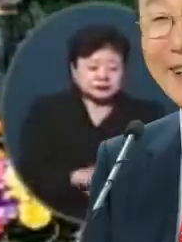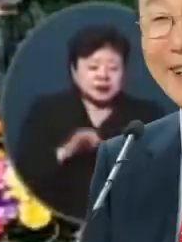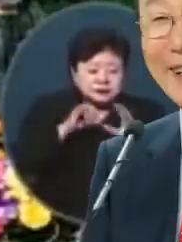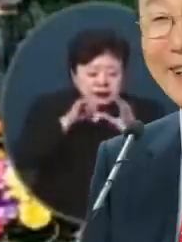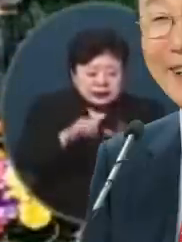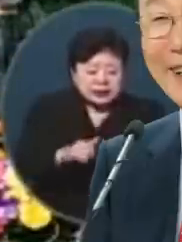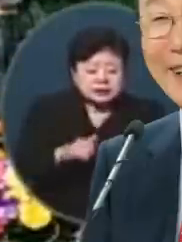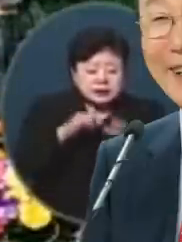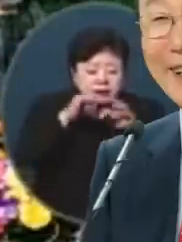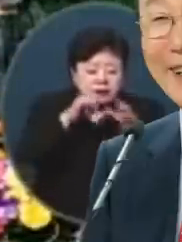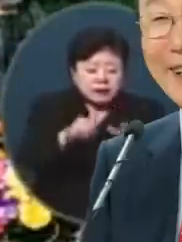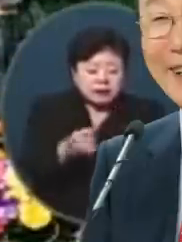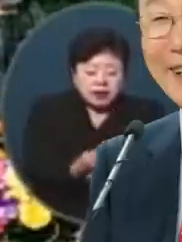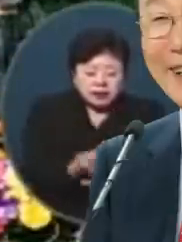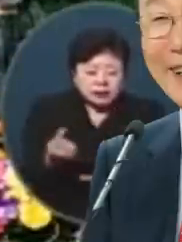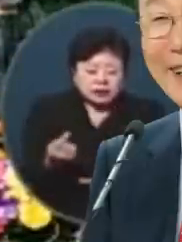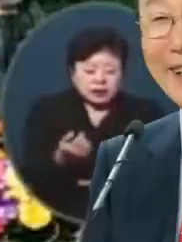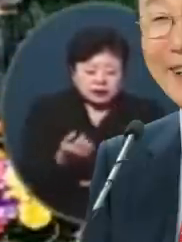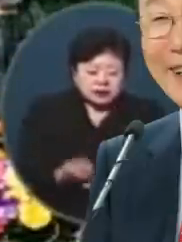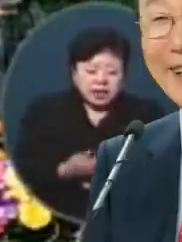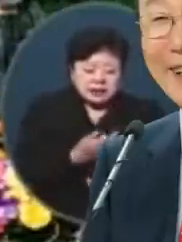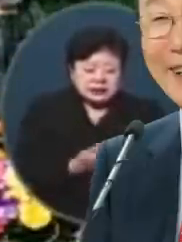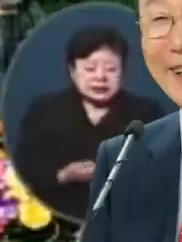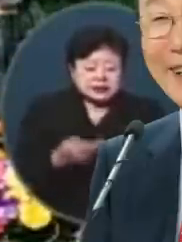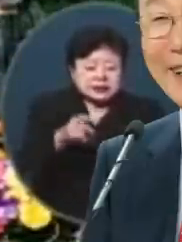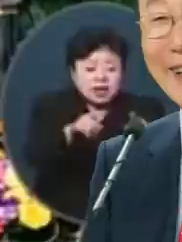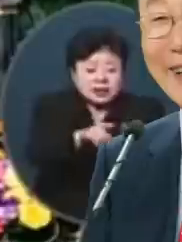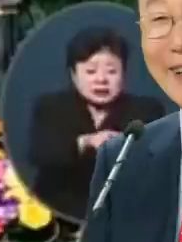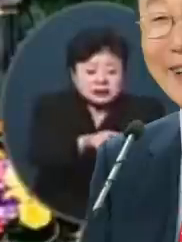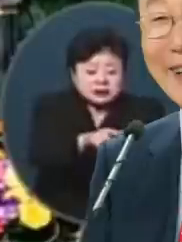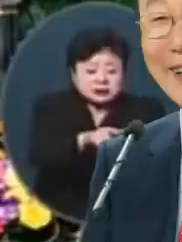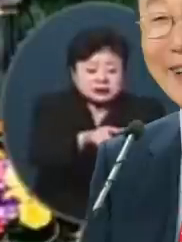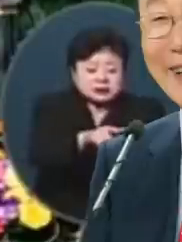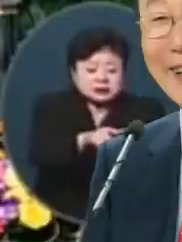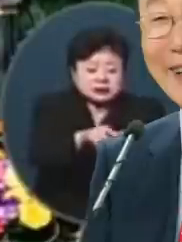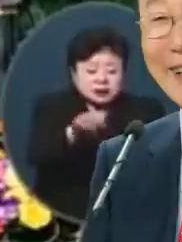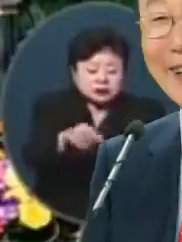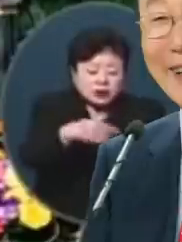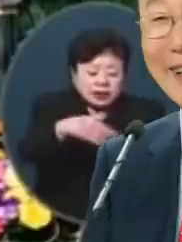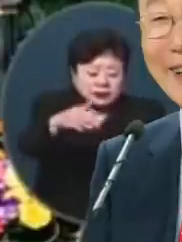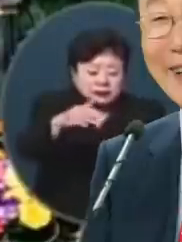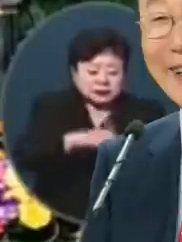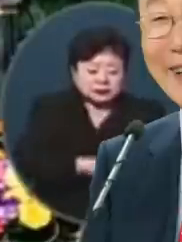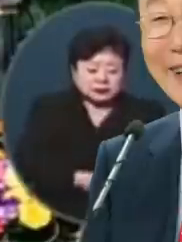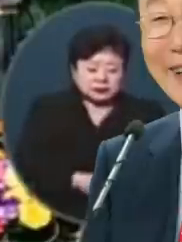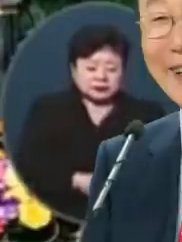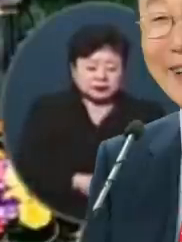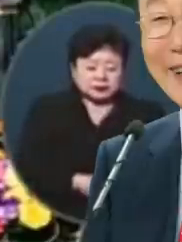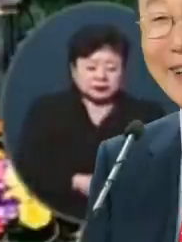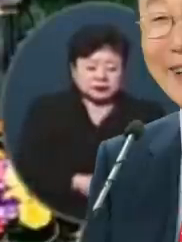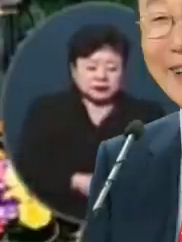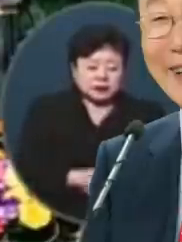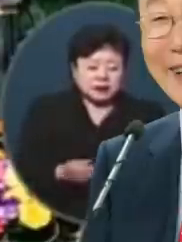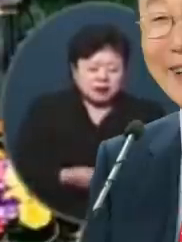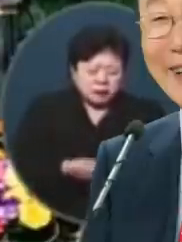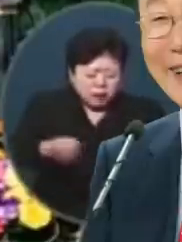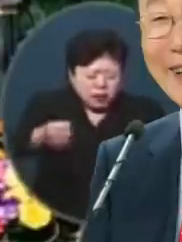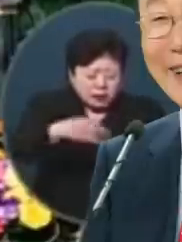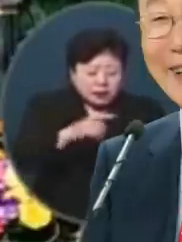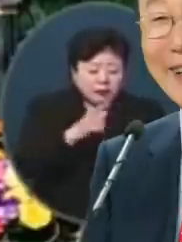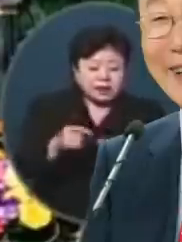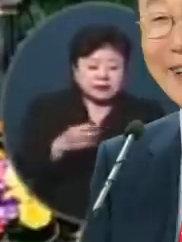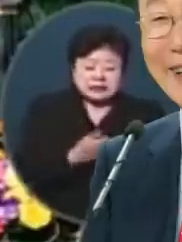세상에서 떠나기 전에 제자들 앞에서 어디론가 멀리 간다고 말씀하니까